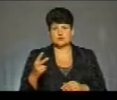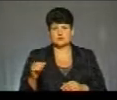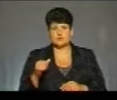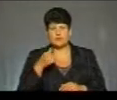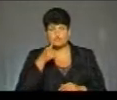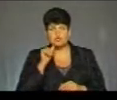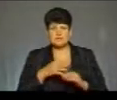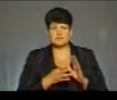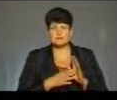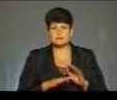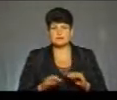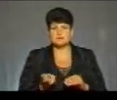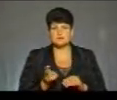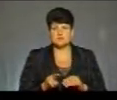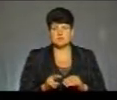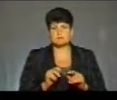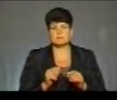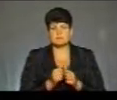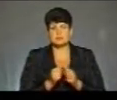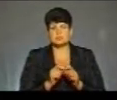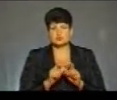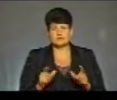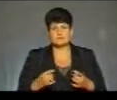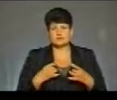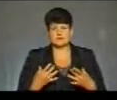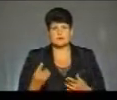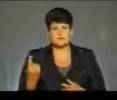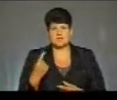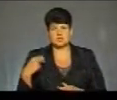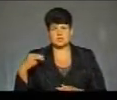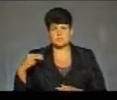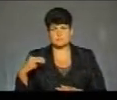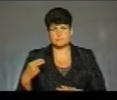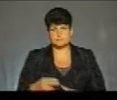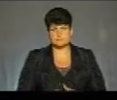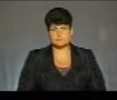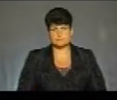Вчора 19 учнів прийшли під Манаєвську школу, щоб відсвяткувати свято першого дзвінка.